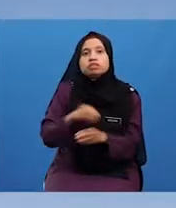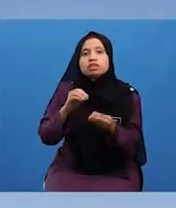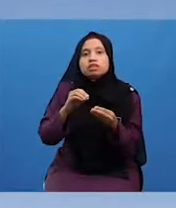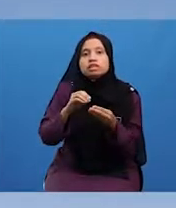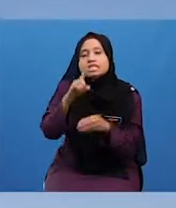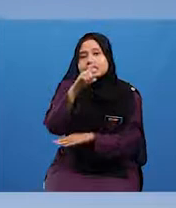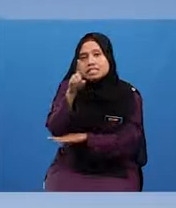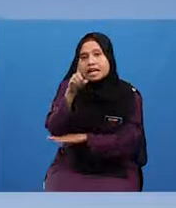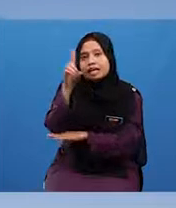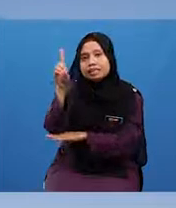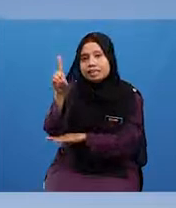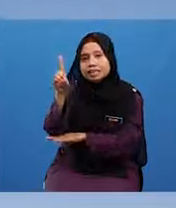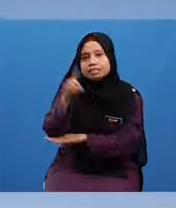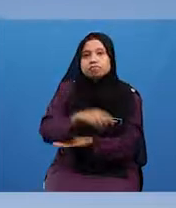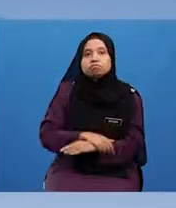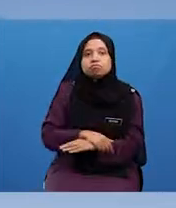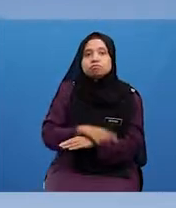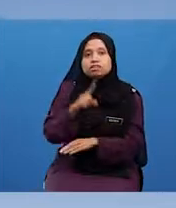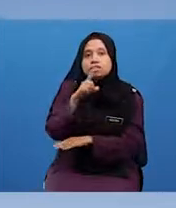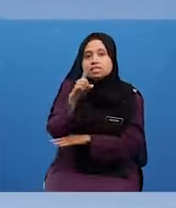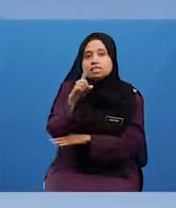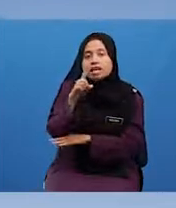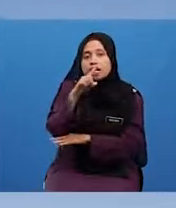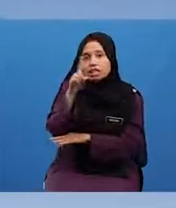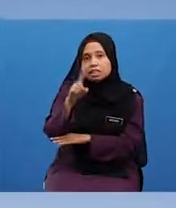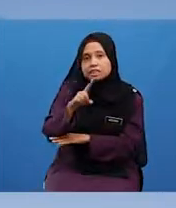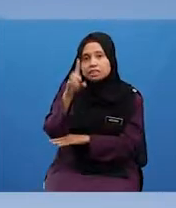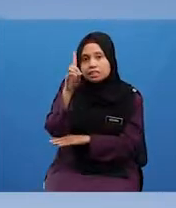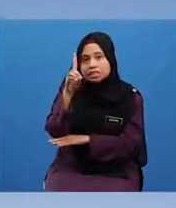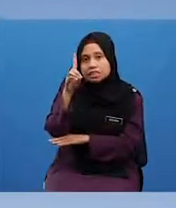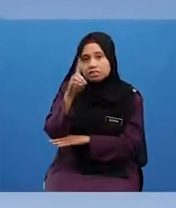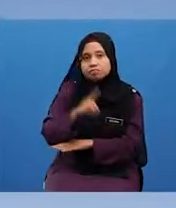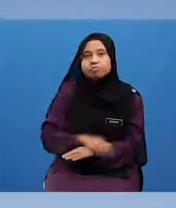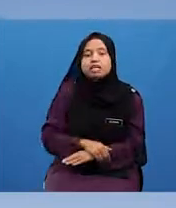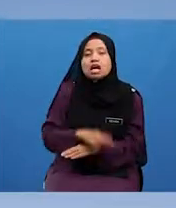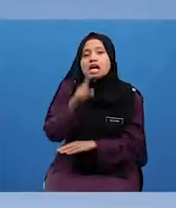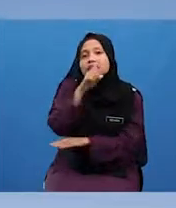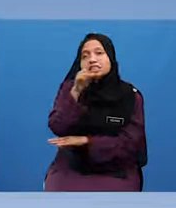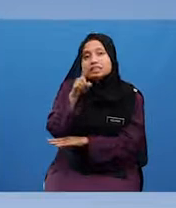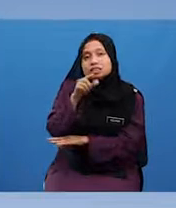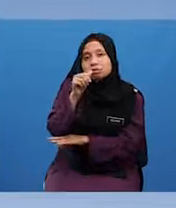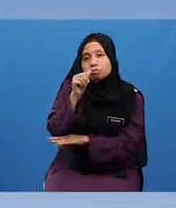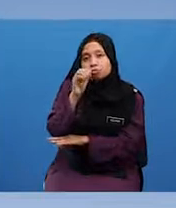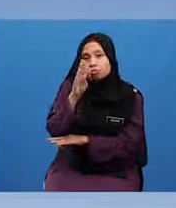ZD. Ingat Zidane, pemain bola yang hebat? Zabur Daud.